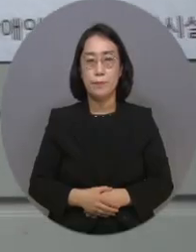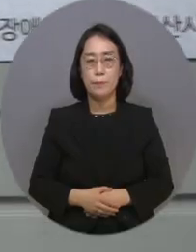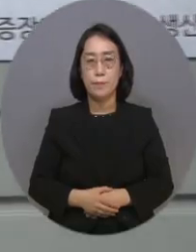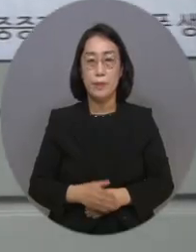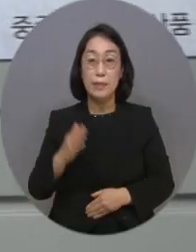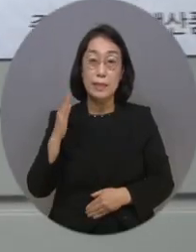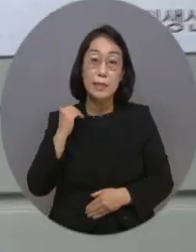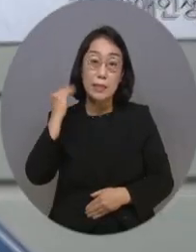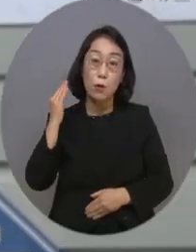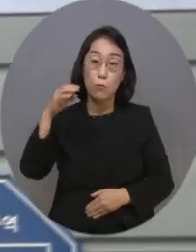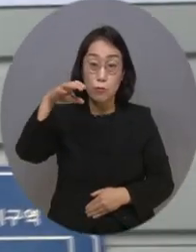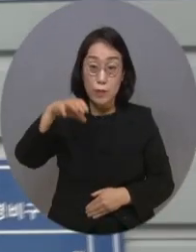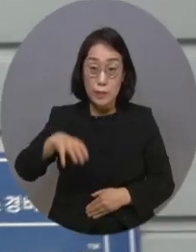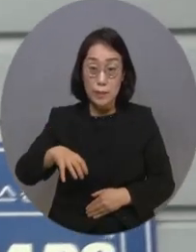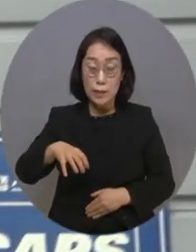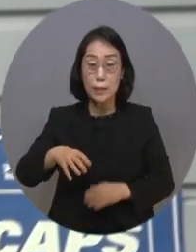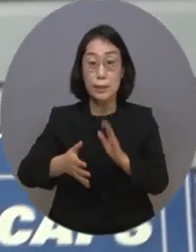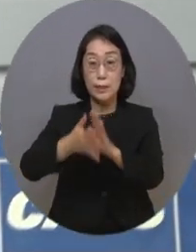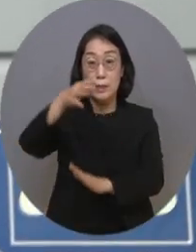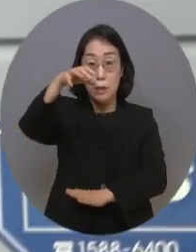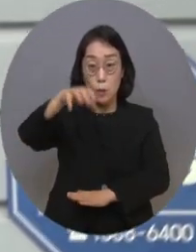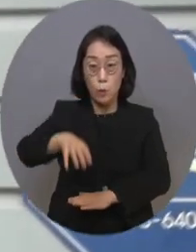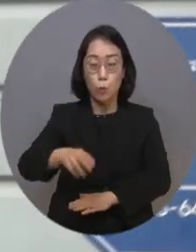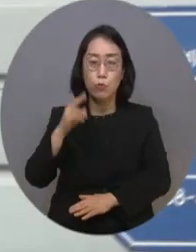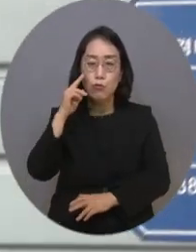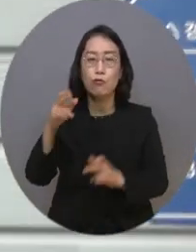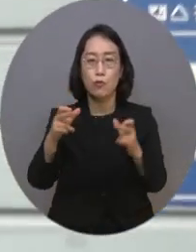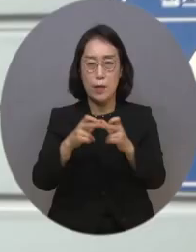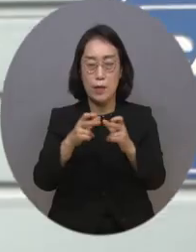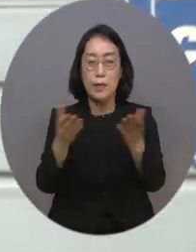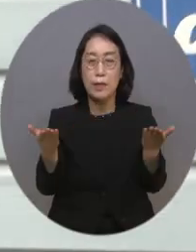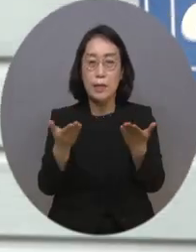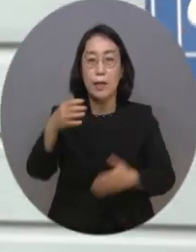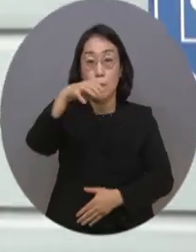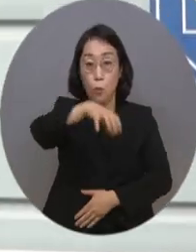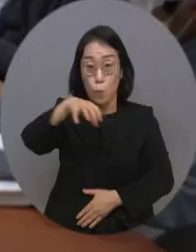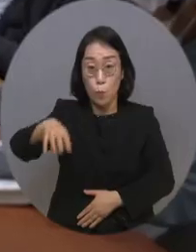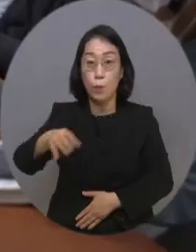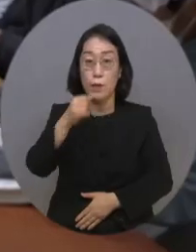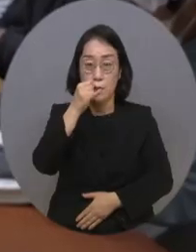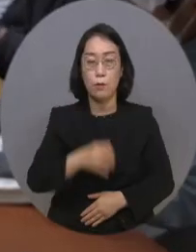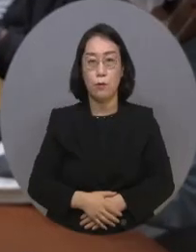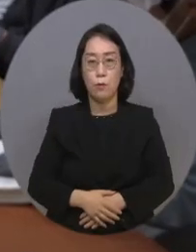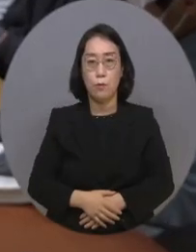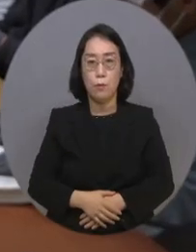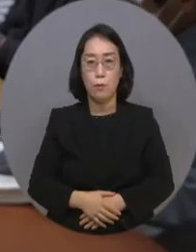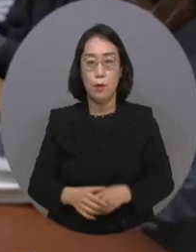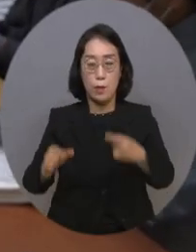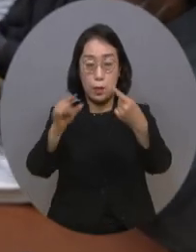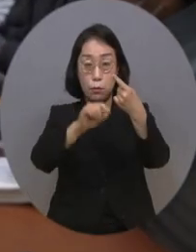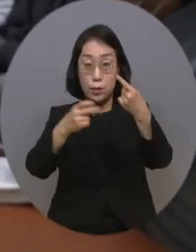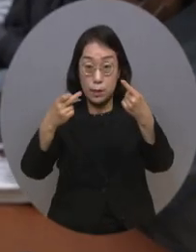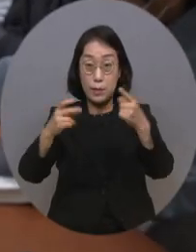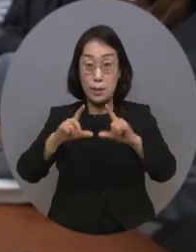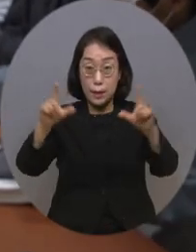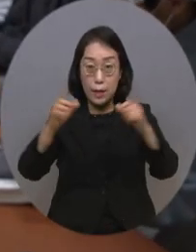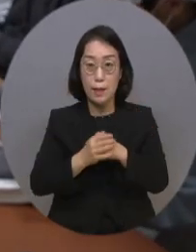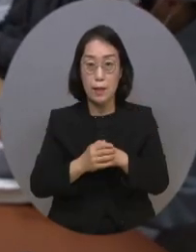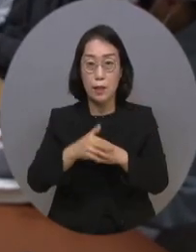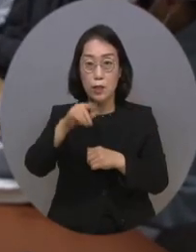의정부시 용현동 산업단지에는 중증장애인 직업재활시설이 있습니다. 지난 12일 방문한